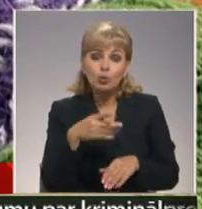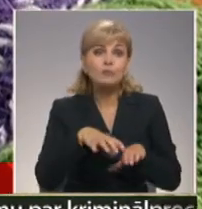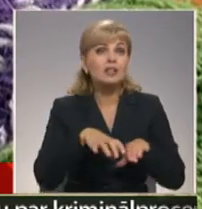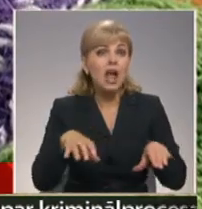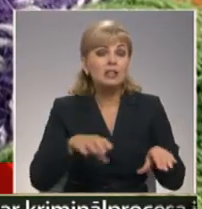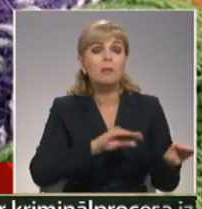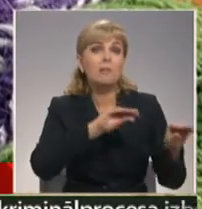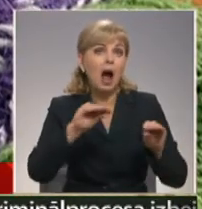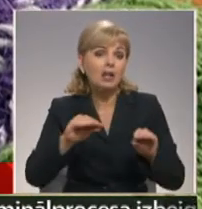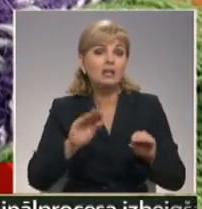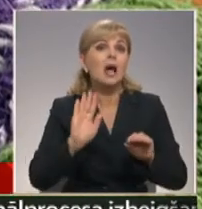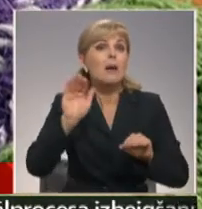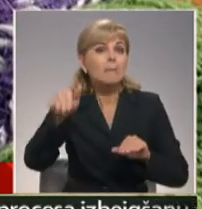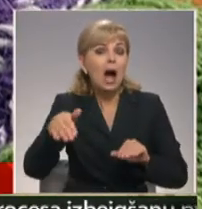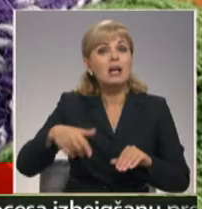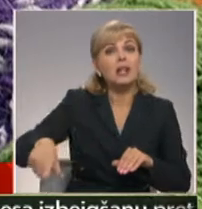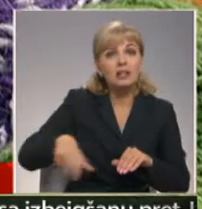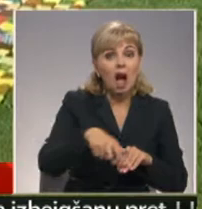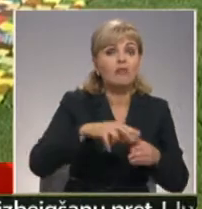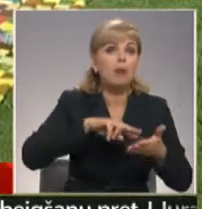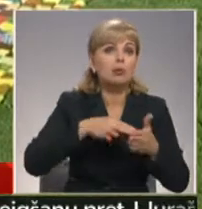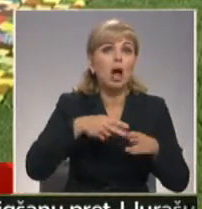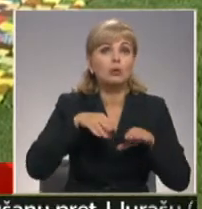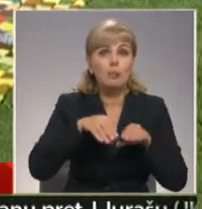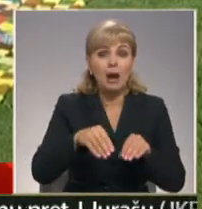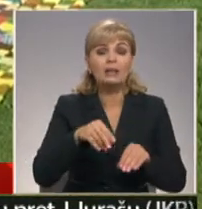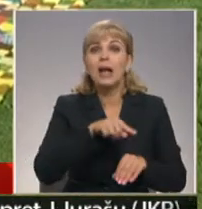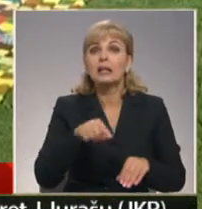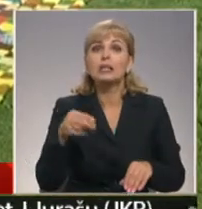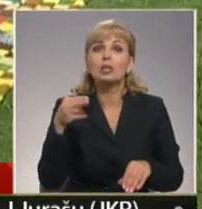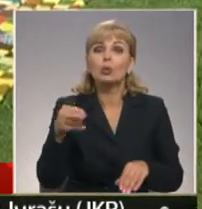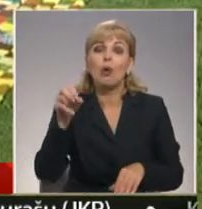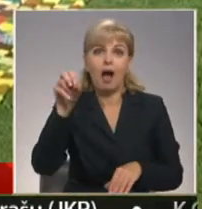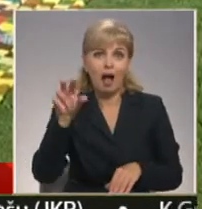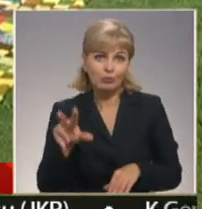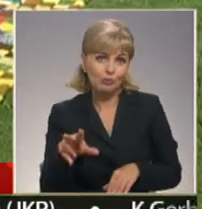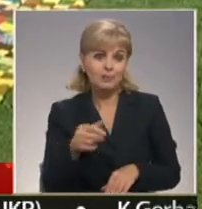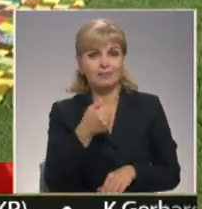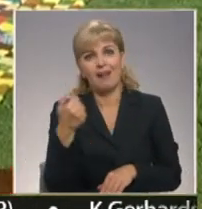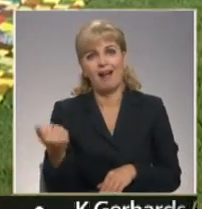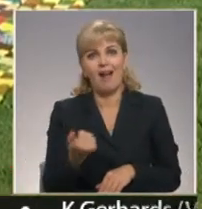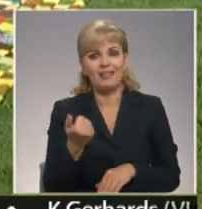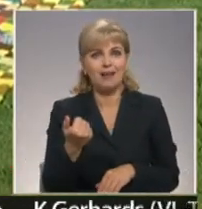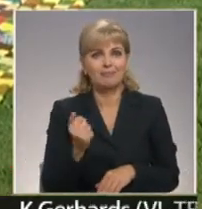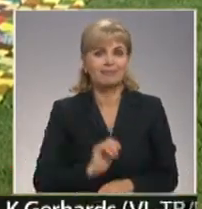pār Daugavu, vēl nav zināms, bet to plāno pabeigt līdz 2018. Gadam. Laura Akmentiņa, Reinis Žagriņš, Vidzemes televīzija.